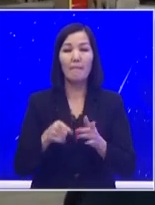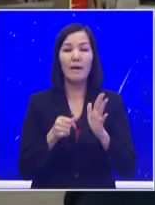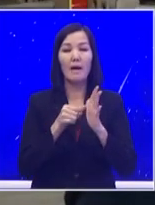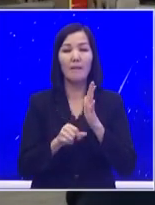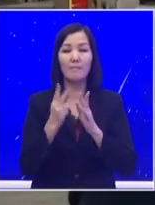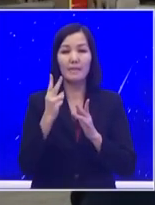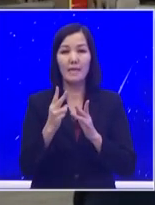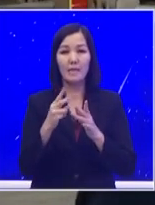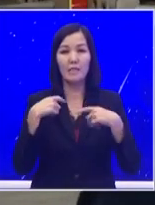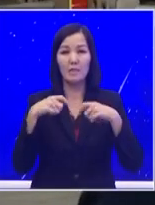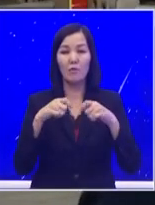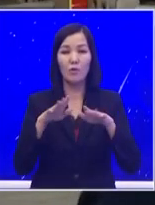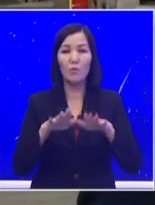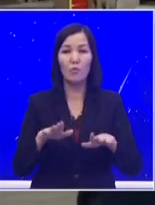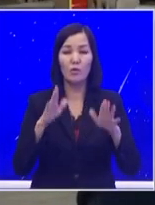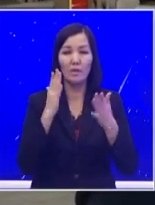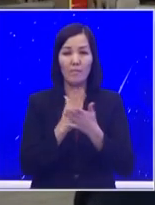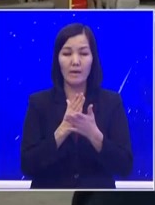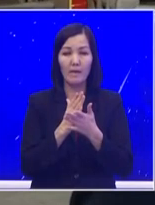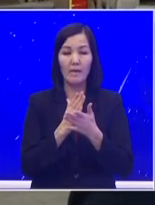1062 сауда орындары бар.